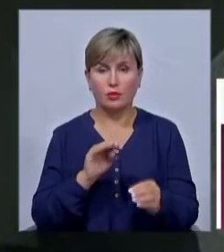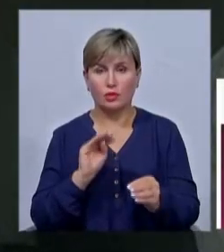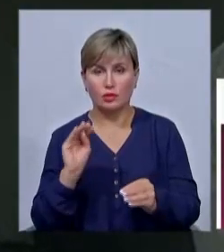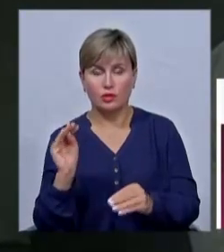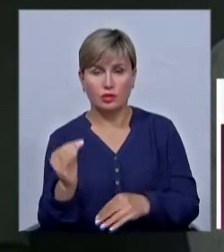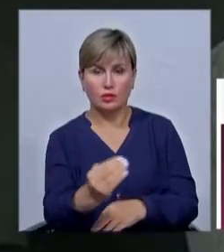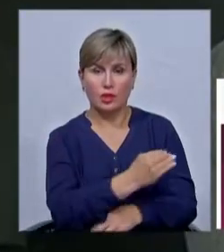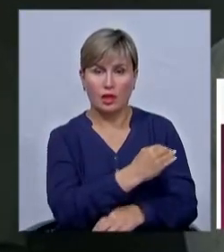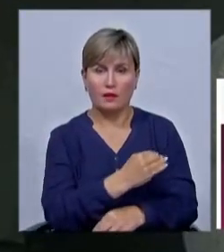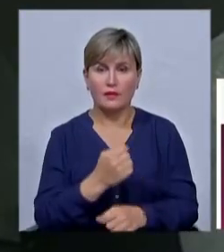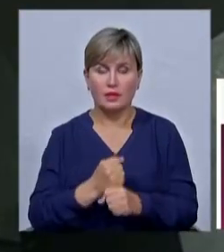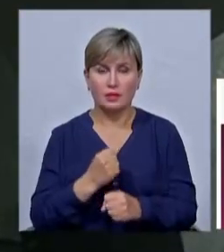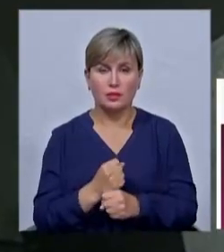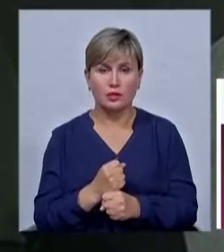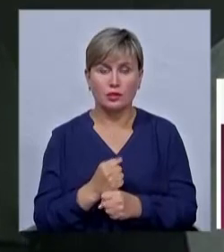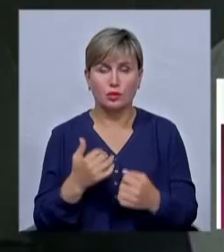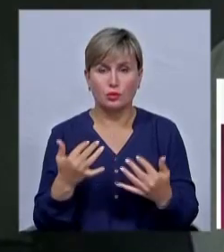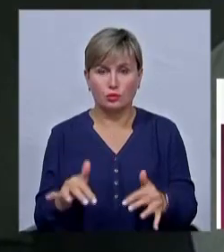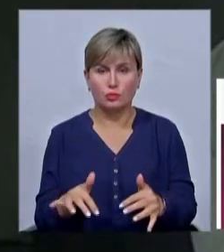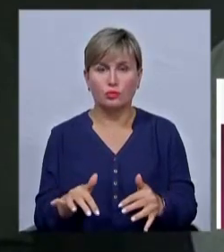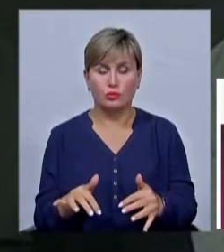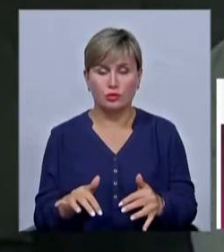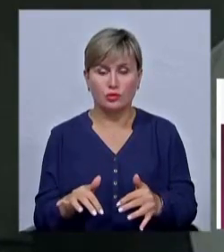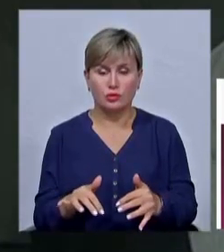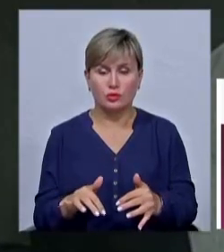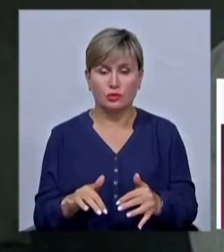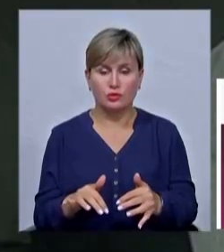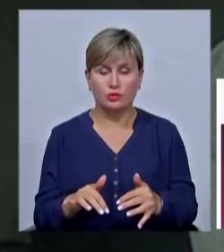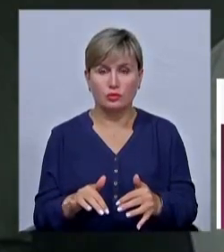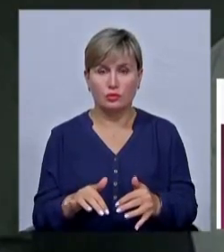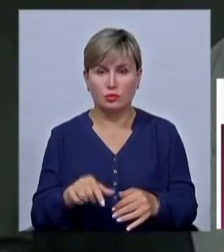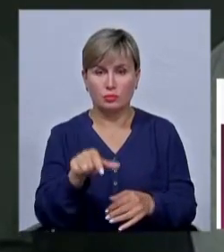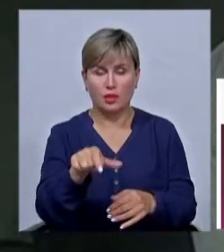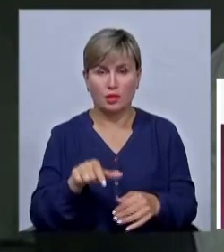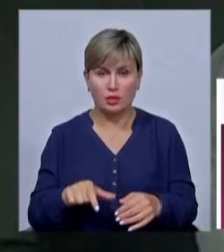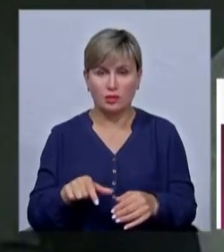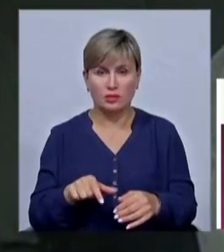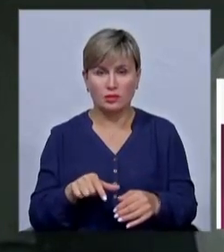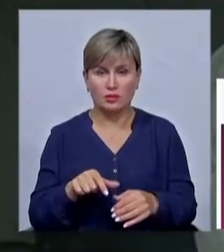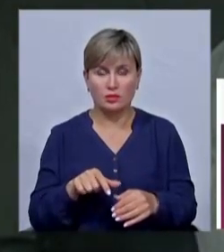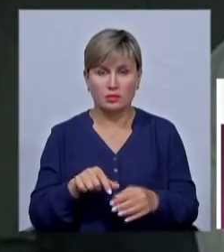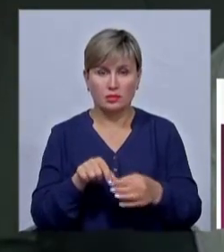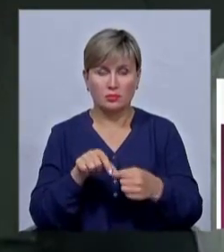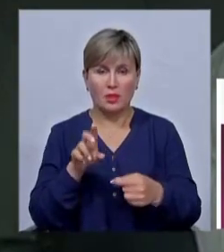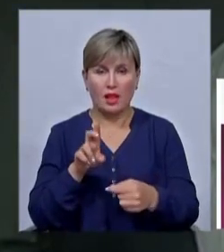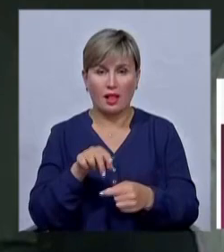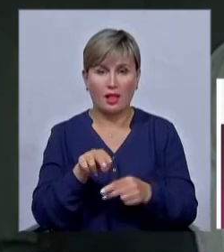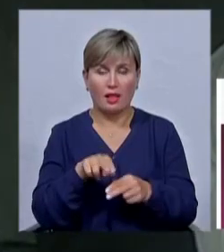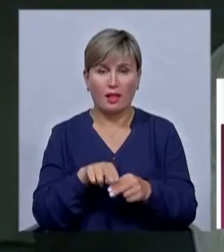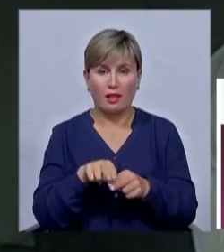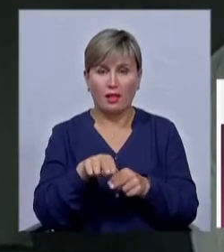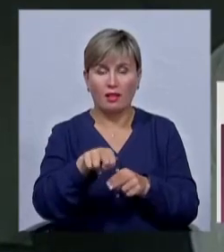налево уже выходит полосах сплошная я повернул и